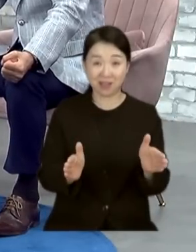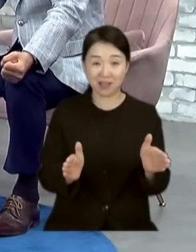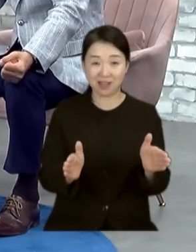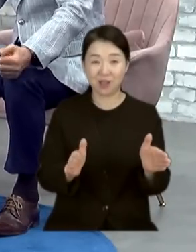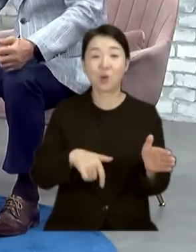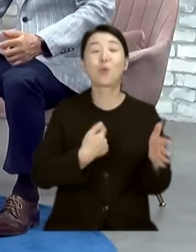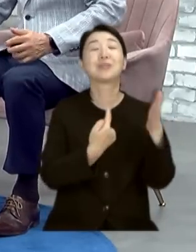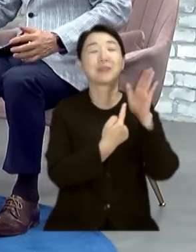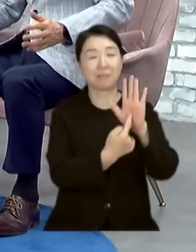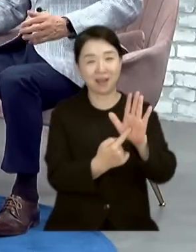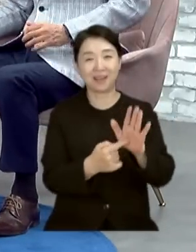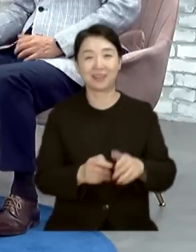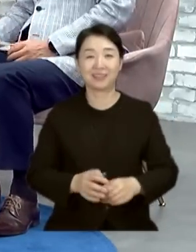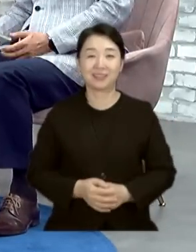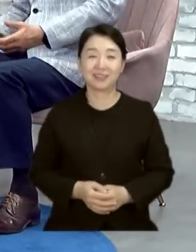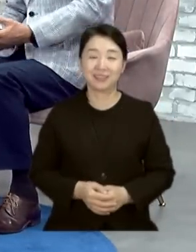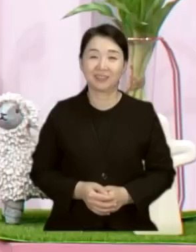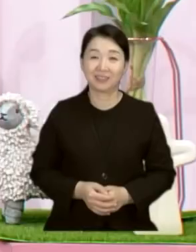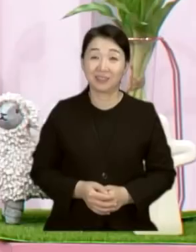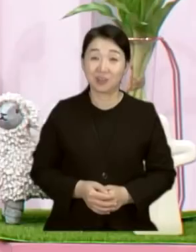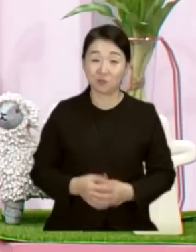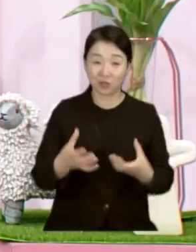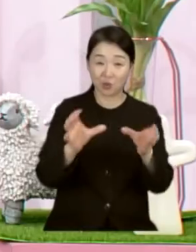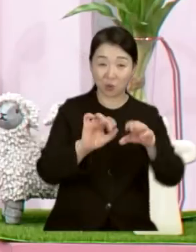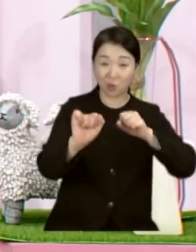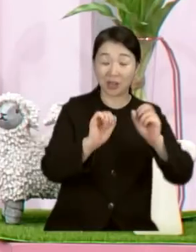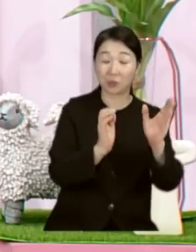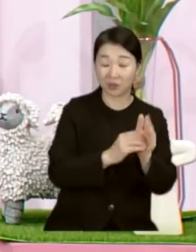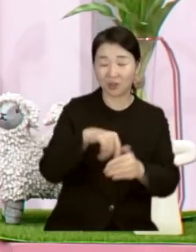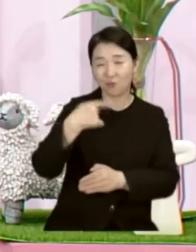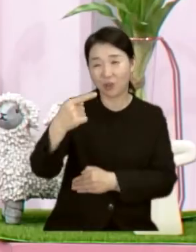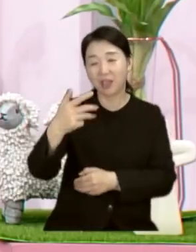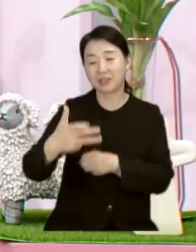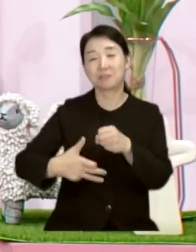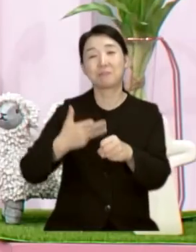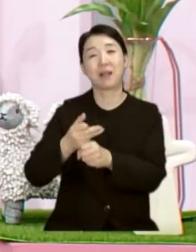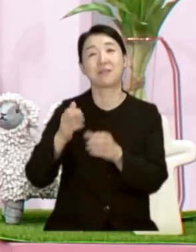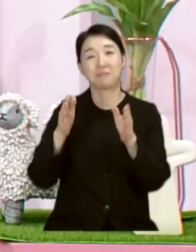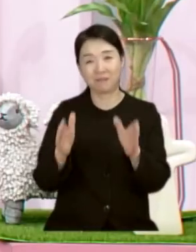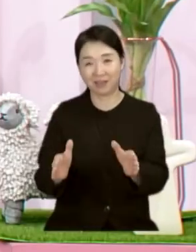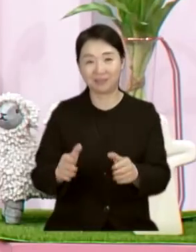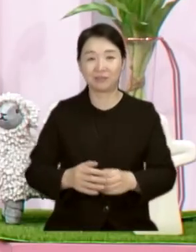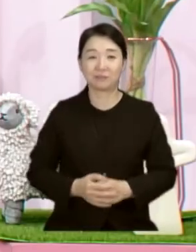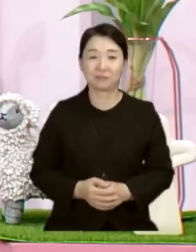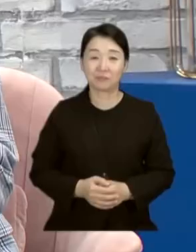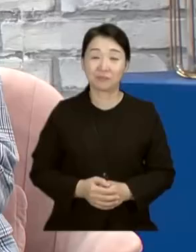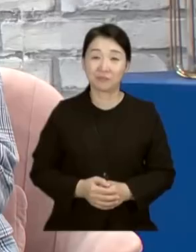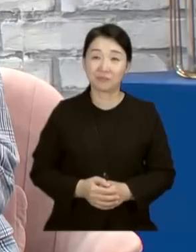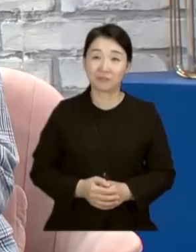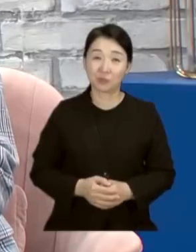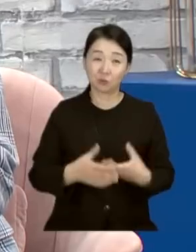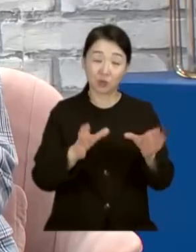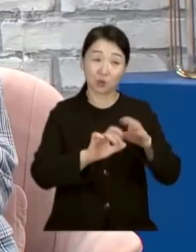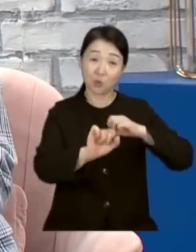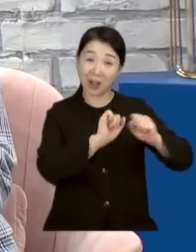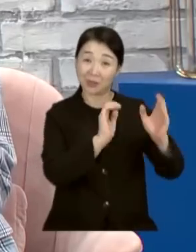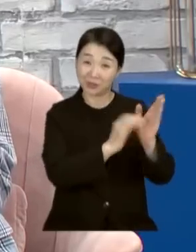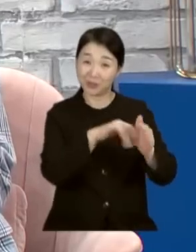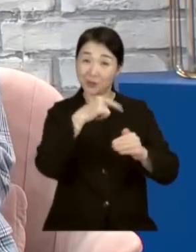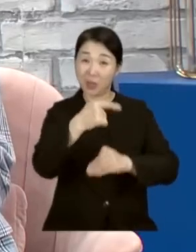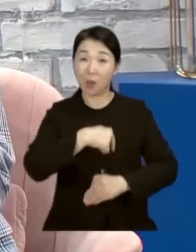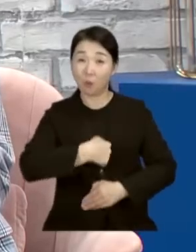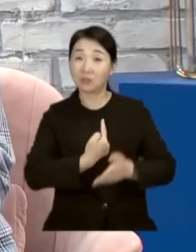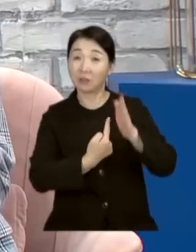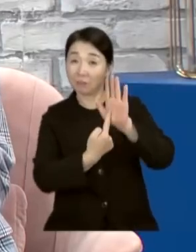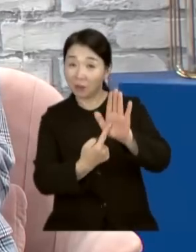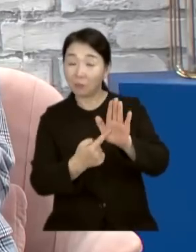18년 만에? 네, 우와. 주얼리 활동 끝나고 18년 만에요. 그렇구나. 네, 네. 주얼리 활동 끝나고 18년 만에